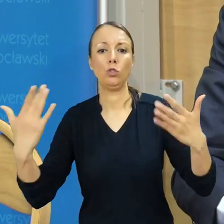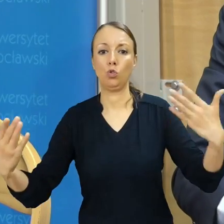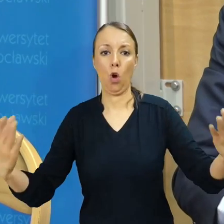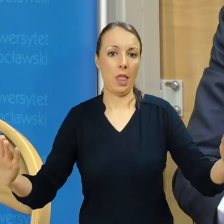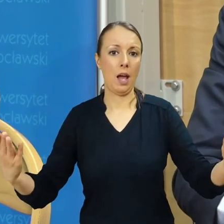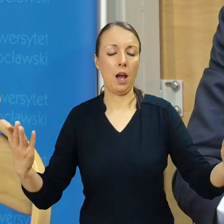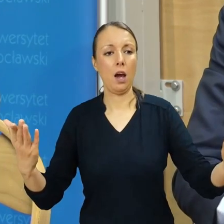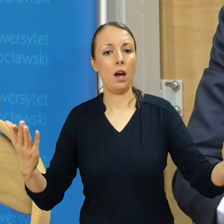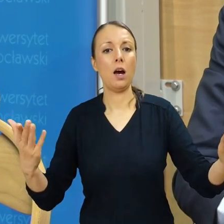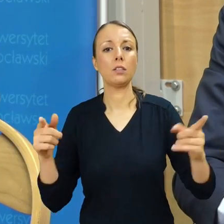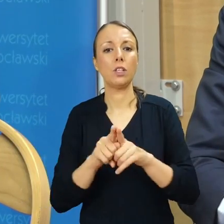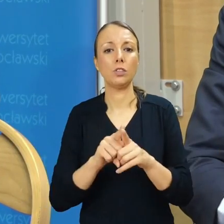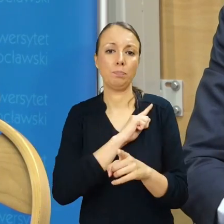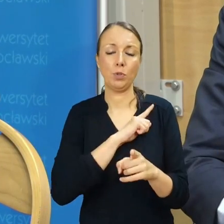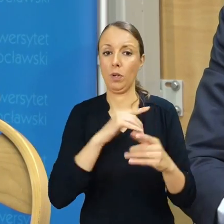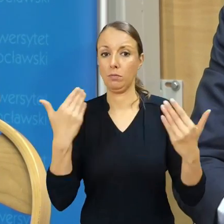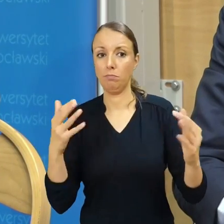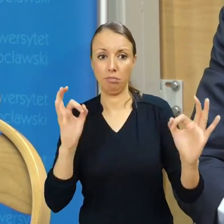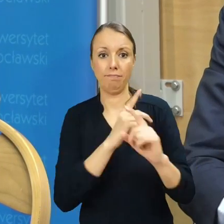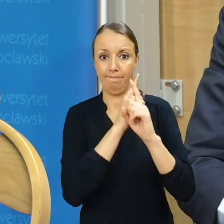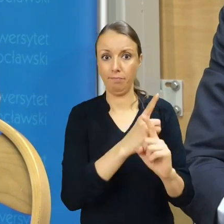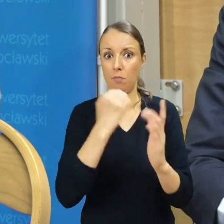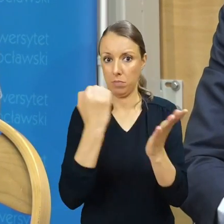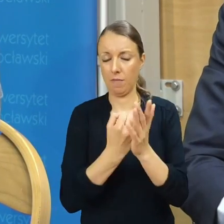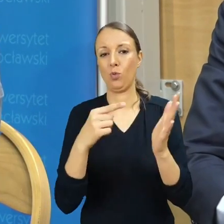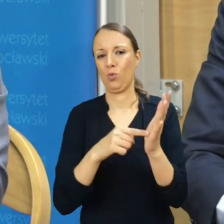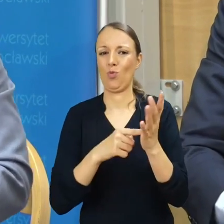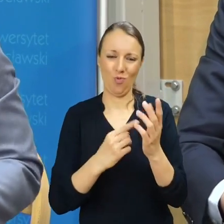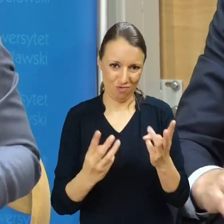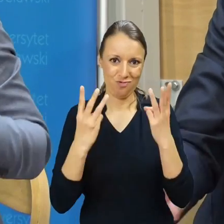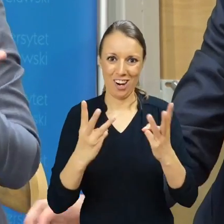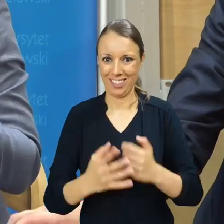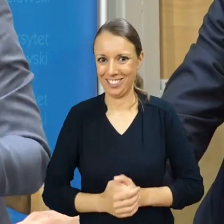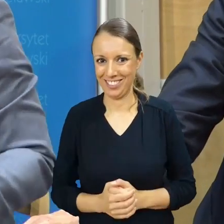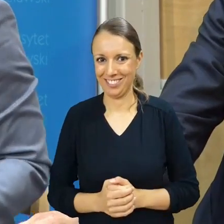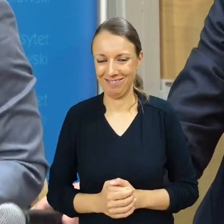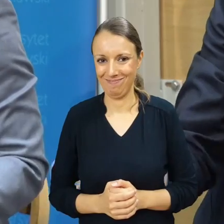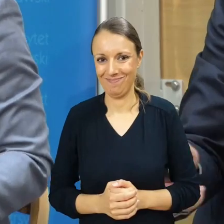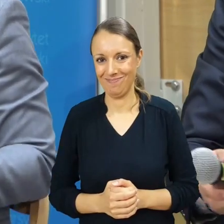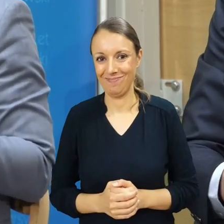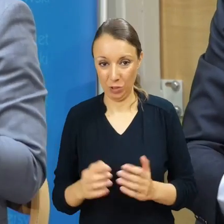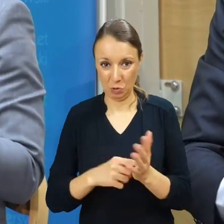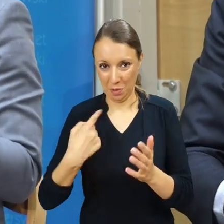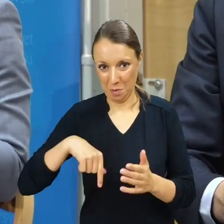no i zgodność z prawem. To jest jakby to, czego tutaj, no, czym się